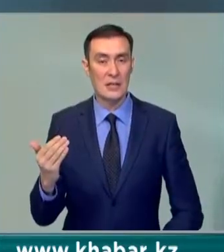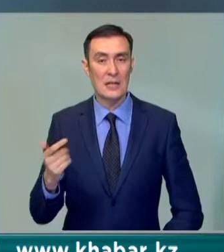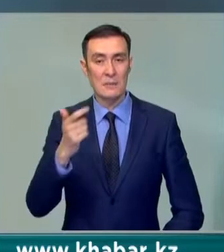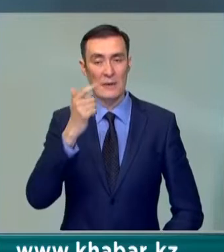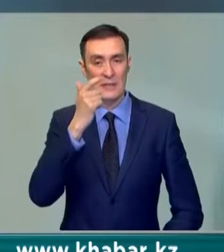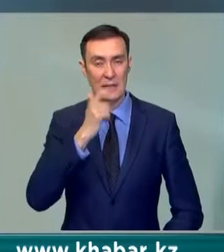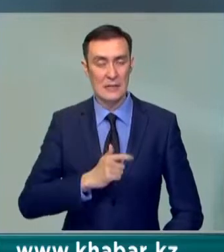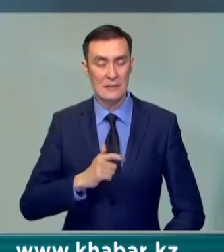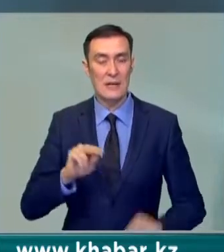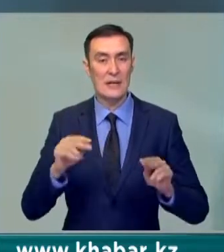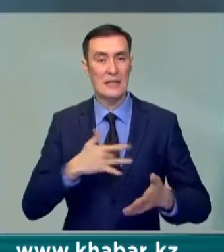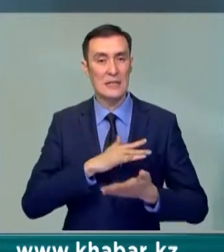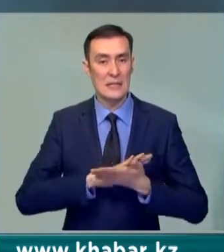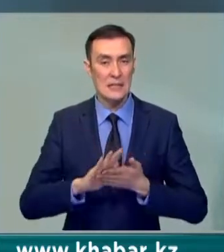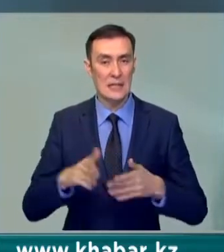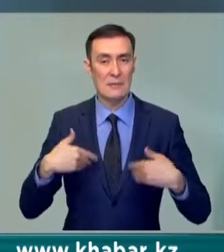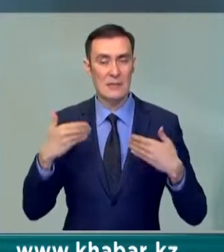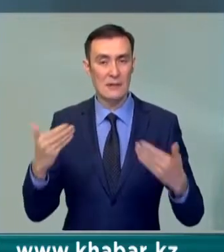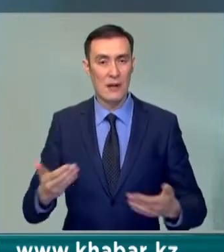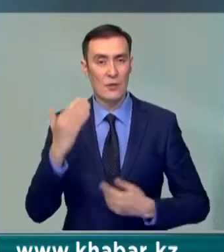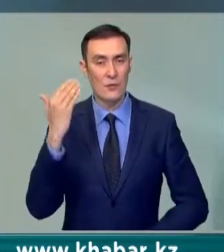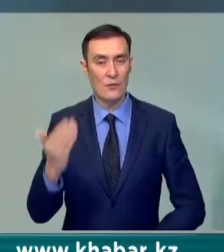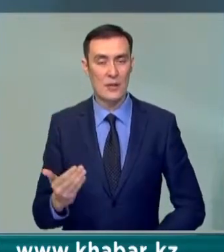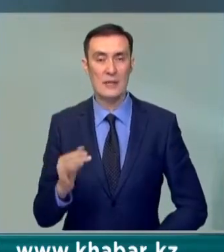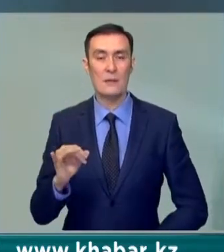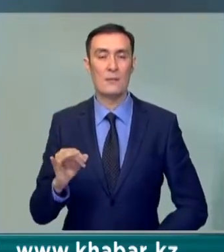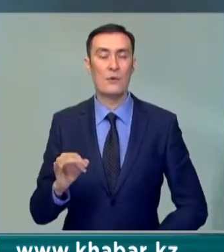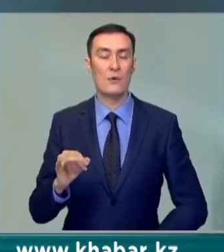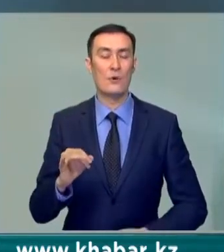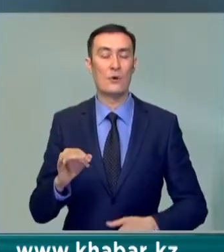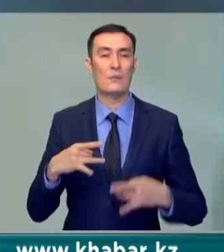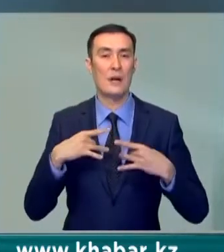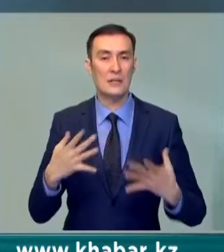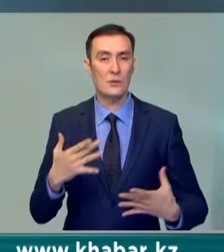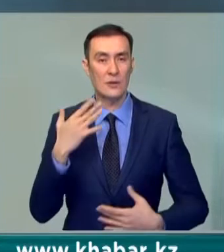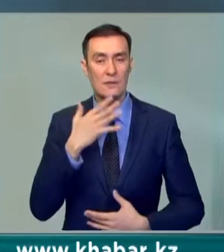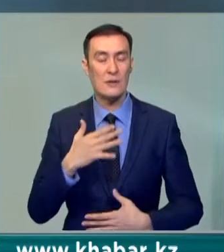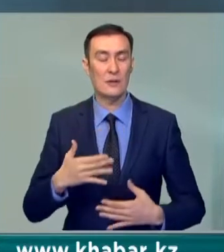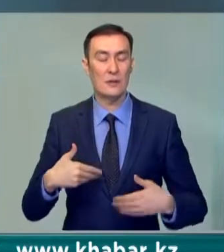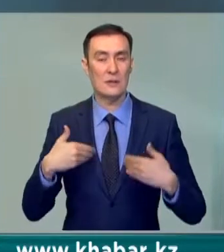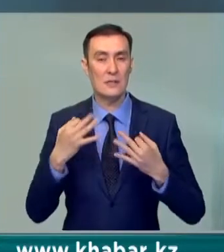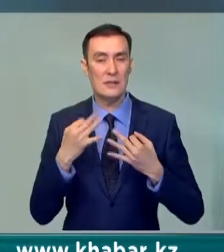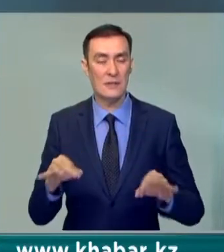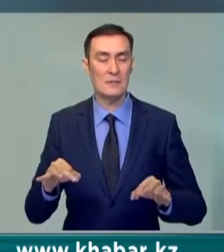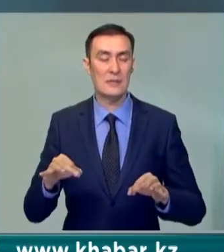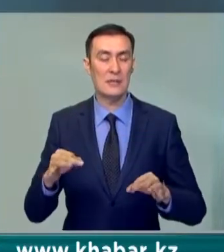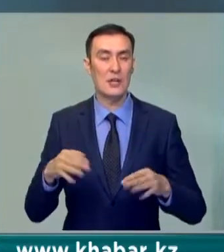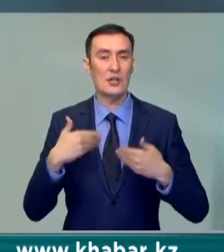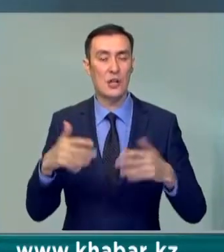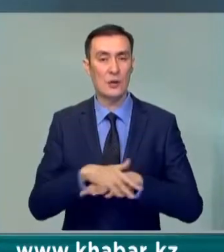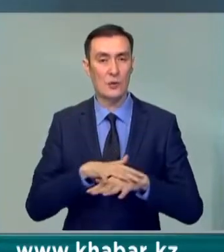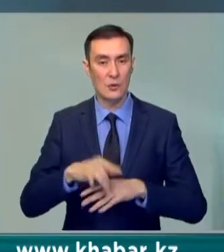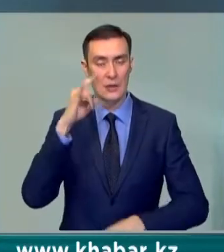Ваше превосходительство. Искренне поздравляю вас по случаю национального праздника. Желаю народу Казахстана благополучия